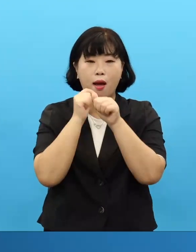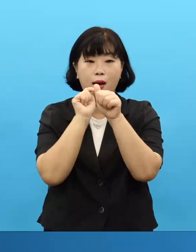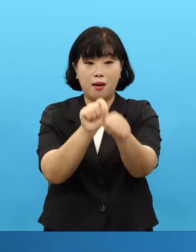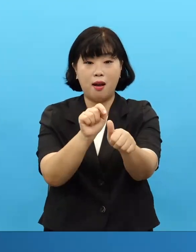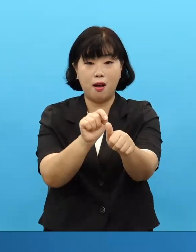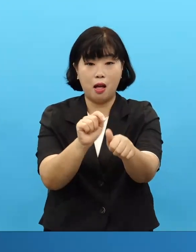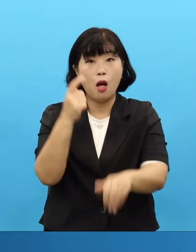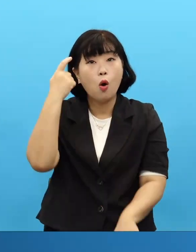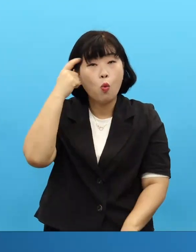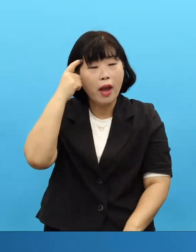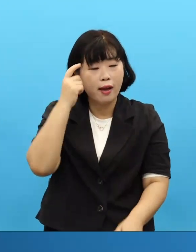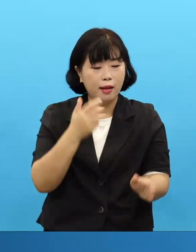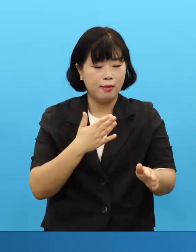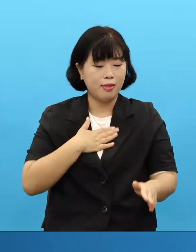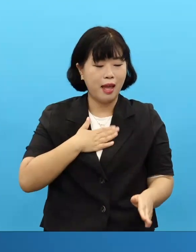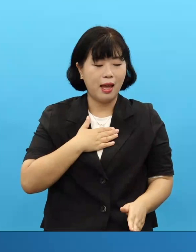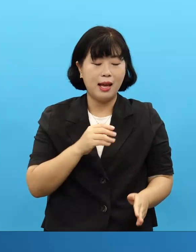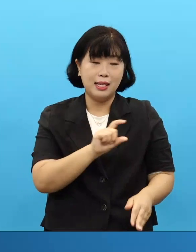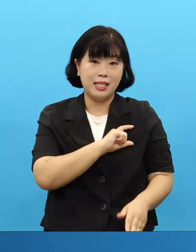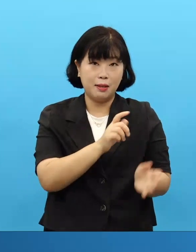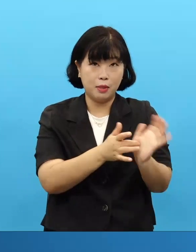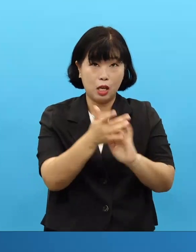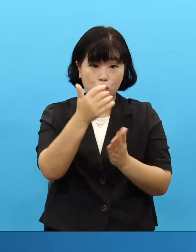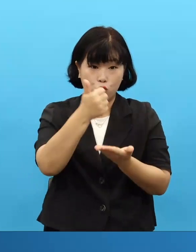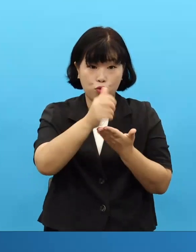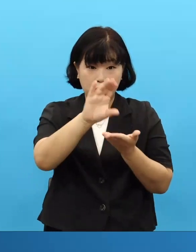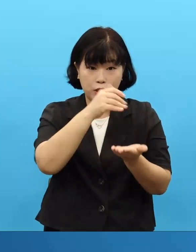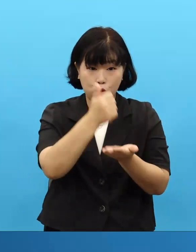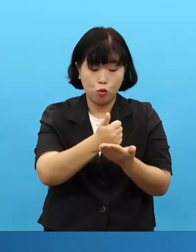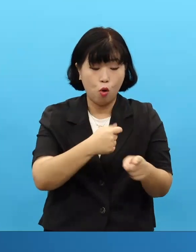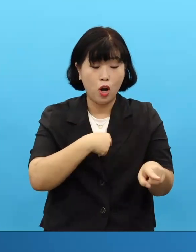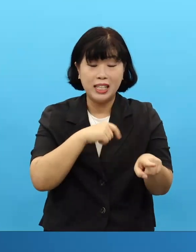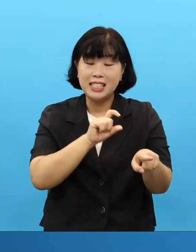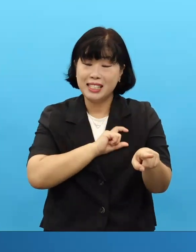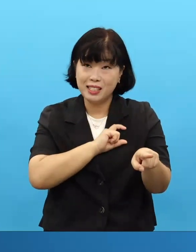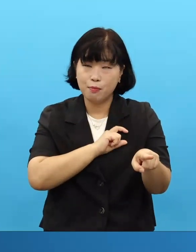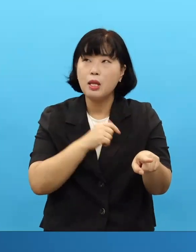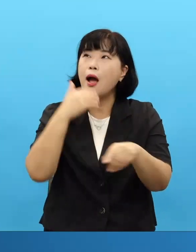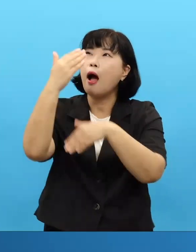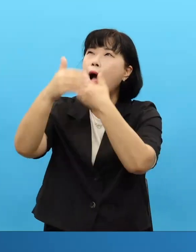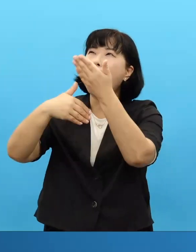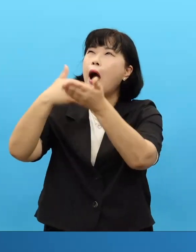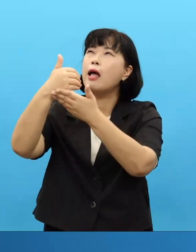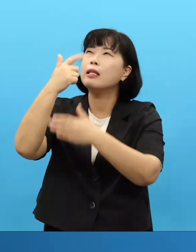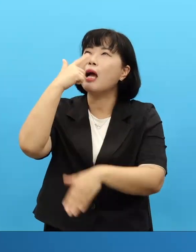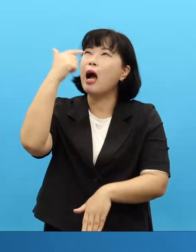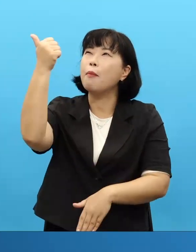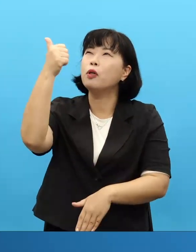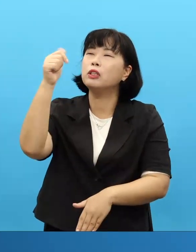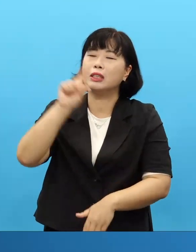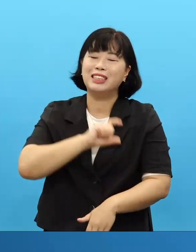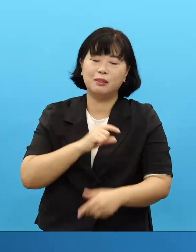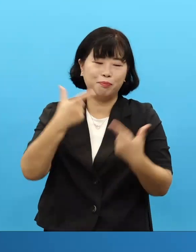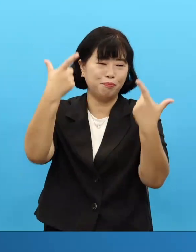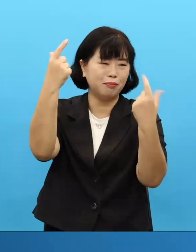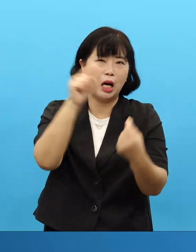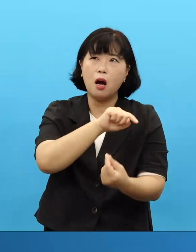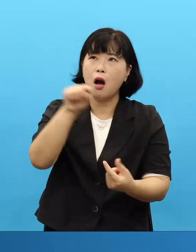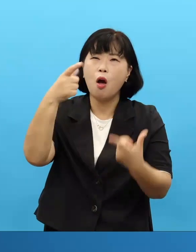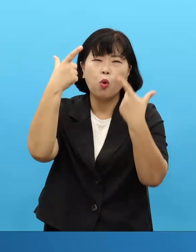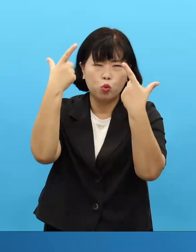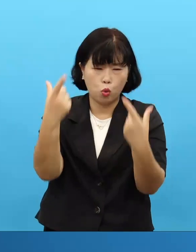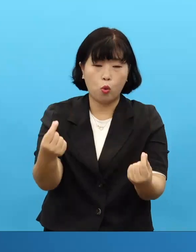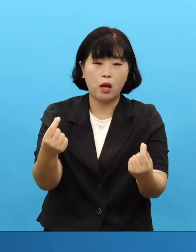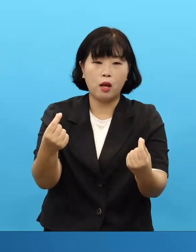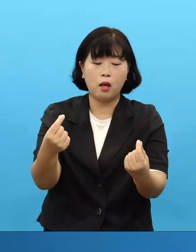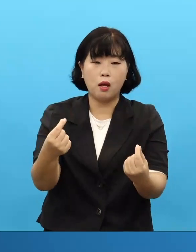아버지의 이름이니라. He says, "Pray in my name." In the book of John, he says, "Because my name is the name of the Father." 엄청난 얘기죠. These are tremendous words. 그러니까 이게